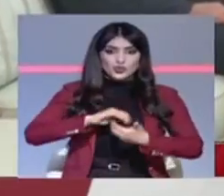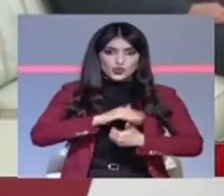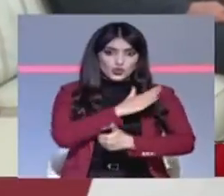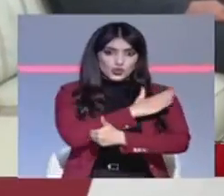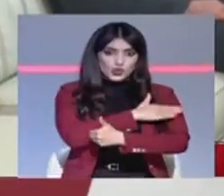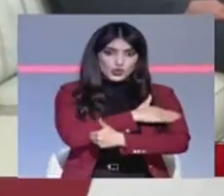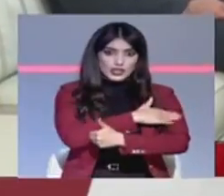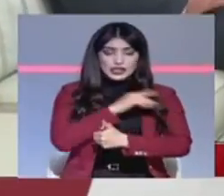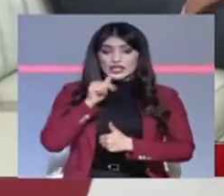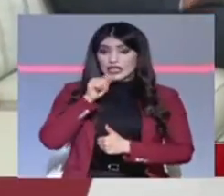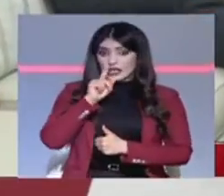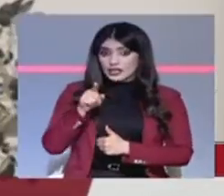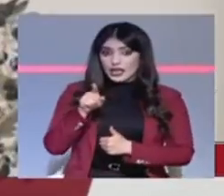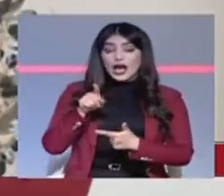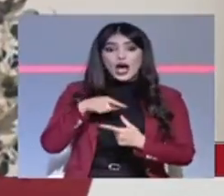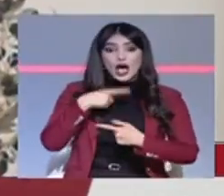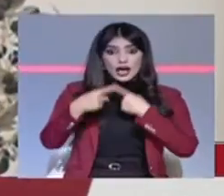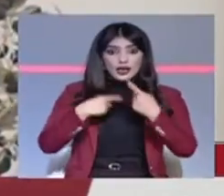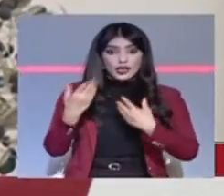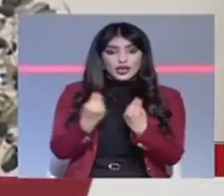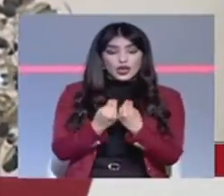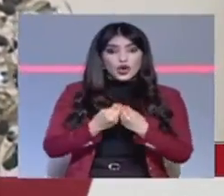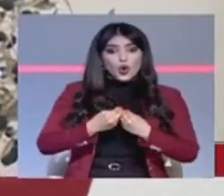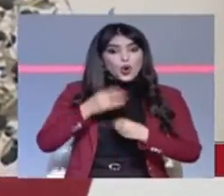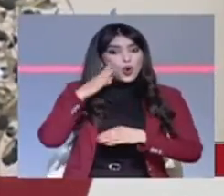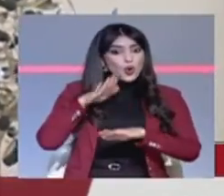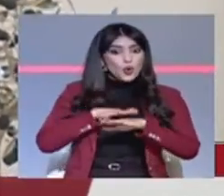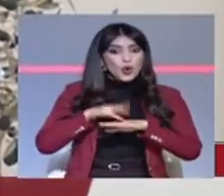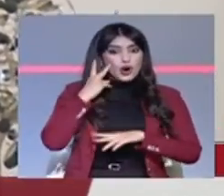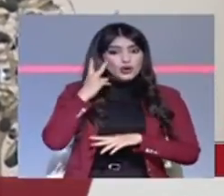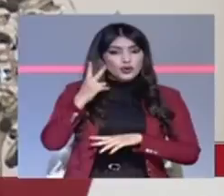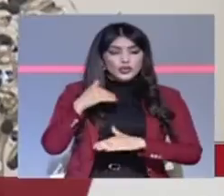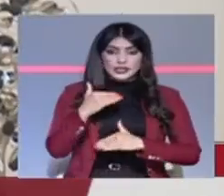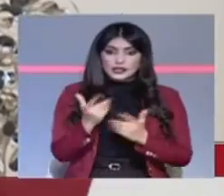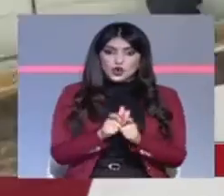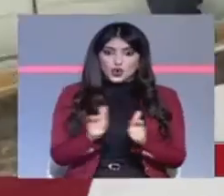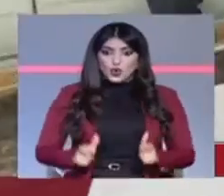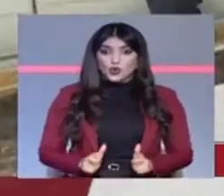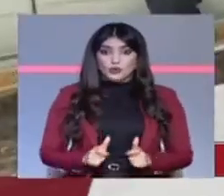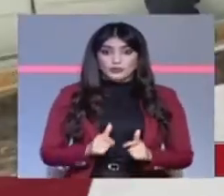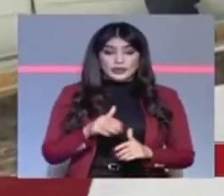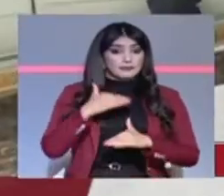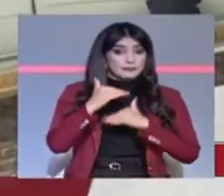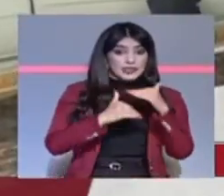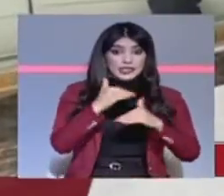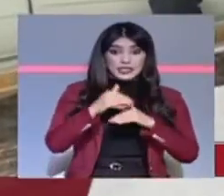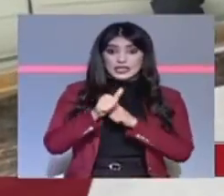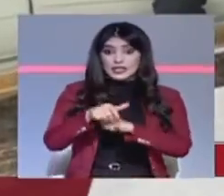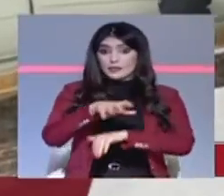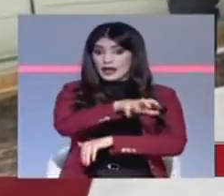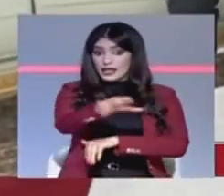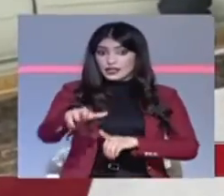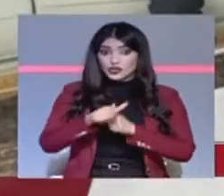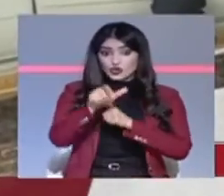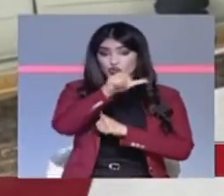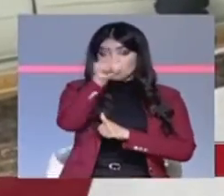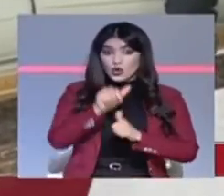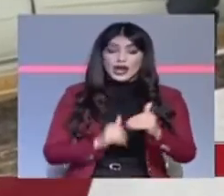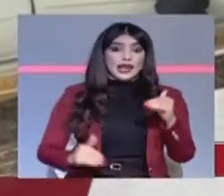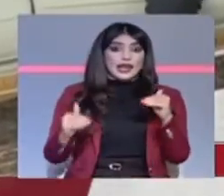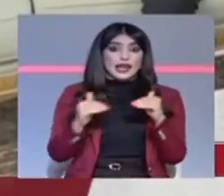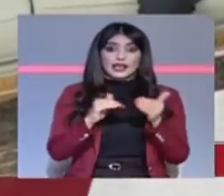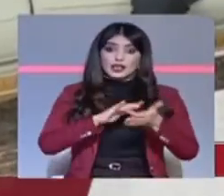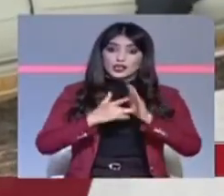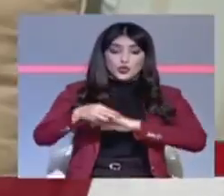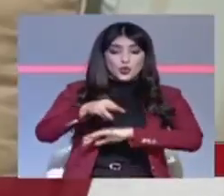الطيبي وتناول اللقاء رؤيه الحكومه للمساله التنمويه في الجهات والتي ست مبني على الشموليه والعداله بين